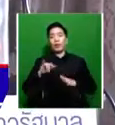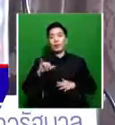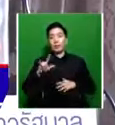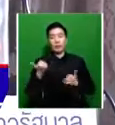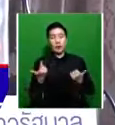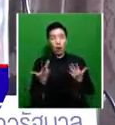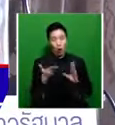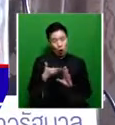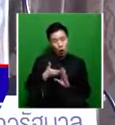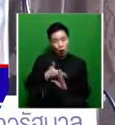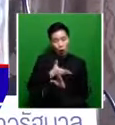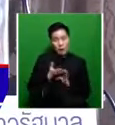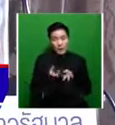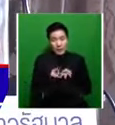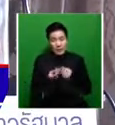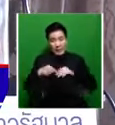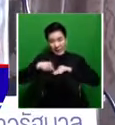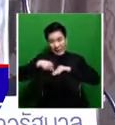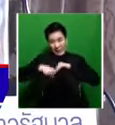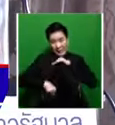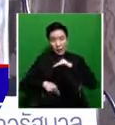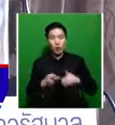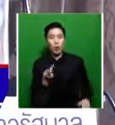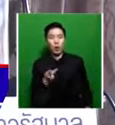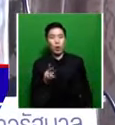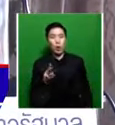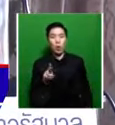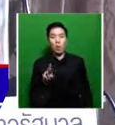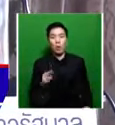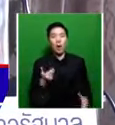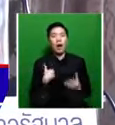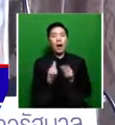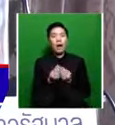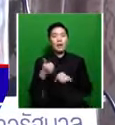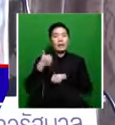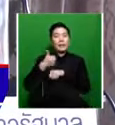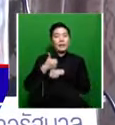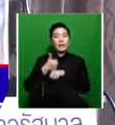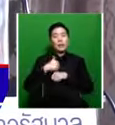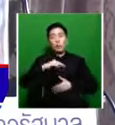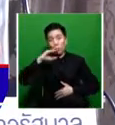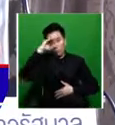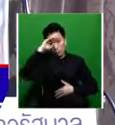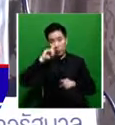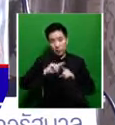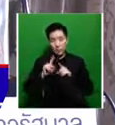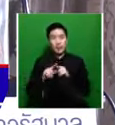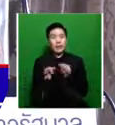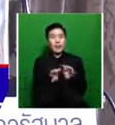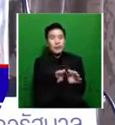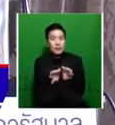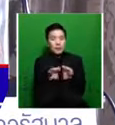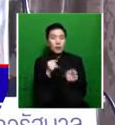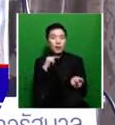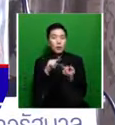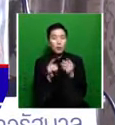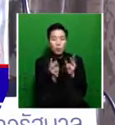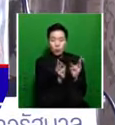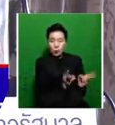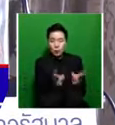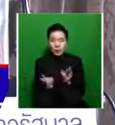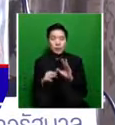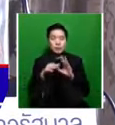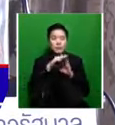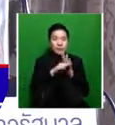ก่อนที่จะลงรายละเอียดเรื่องของมติคณะรัฐมนตรีขออนุญาตให้ท่านอธิบดีกรมควบคุมโรคชี้แจงเรื่องของมาตรการร